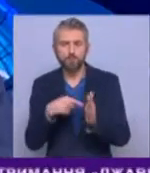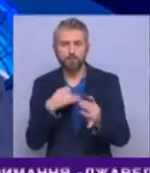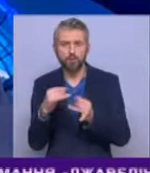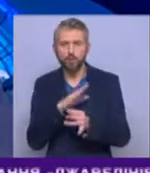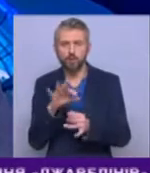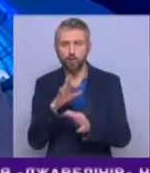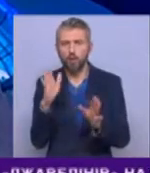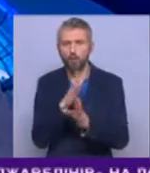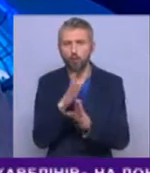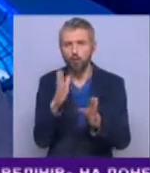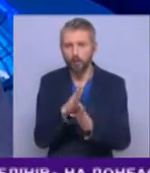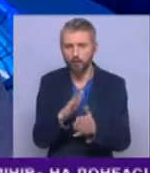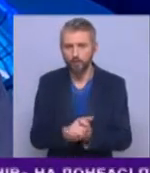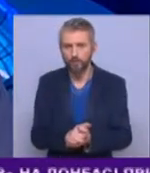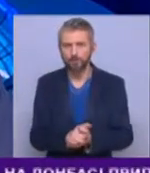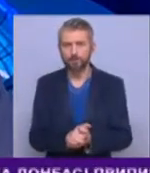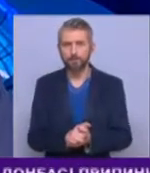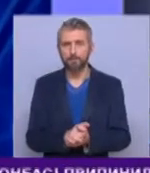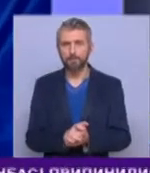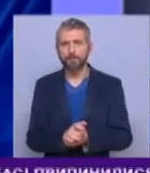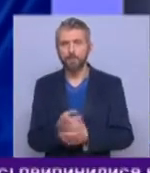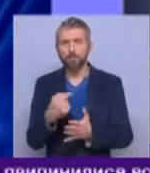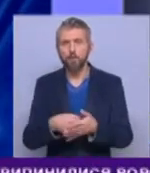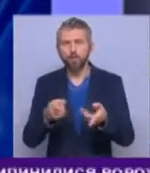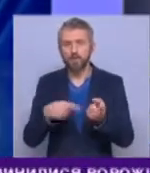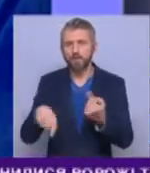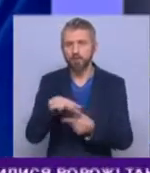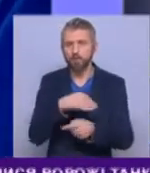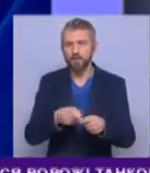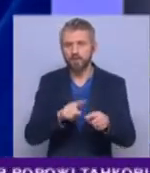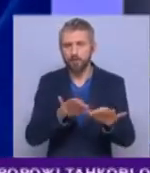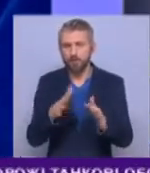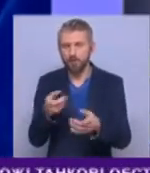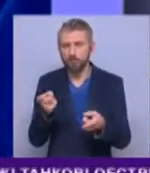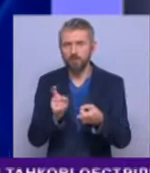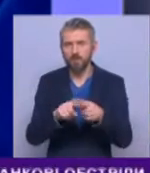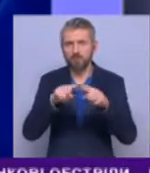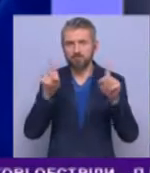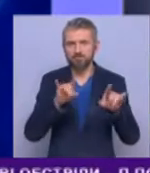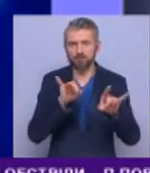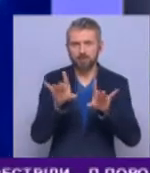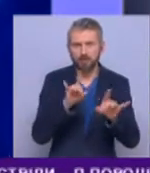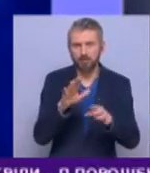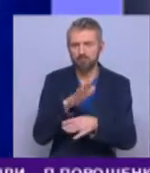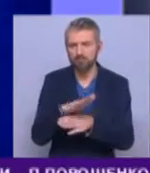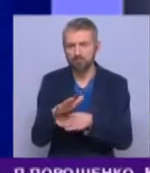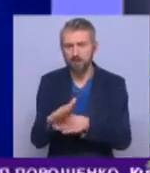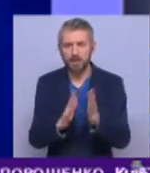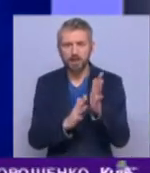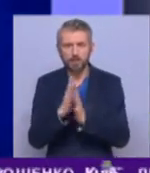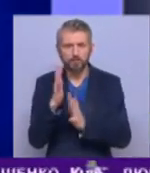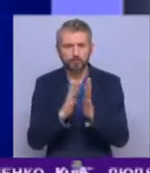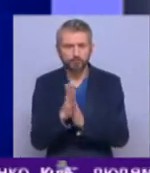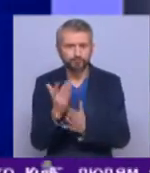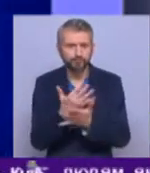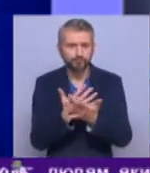про екологію, пане Тарасе, бо справді навколо всіх цих моментів, пов'язаних з бордами, з мафами, лісовими